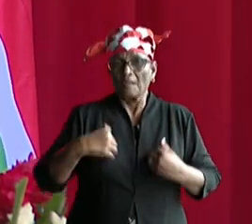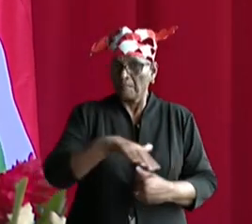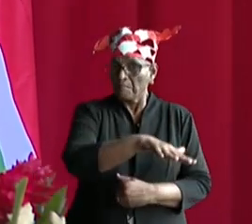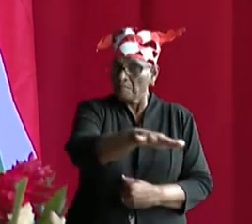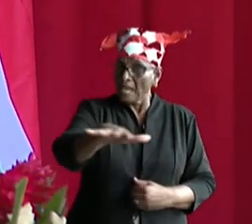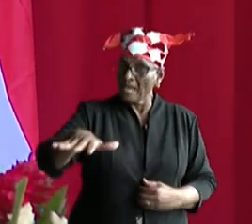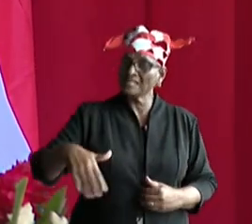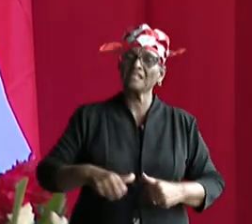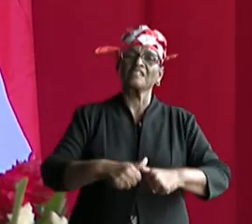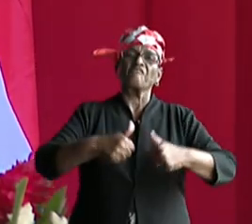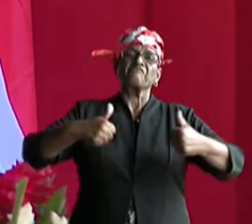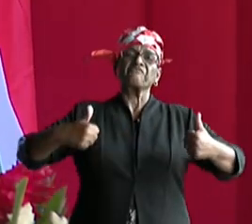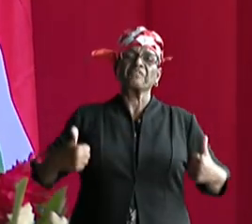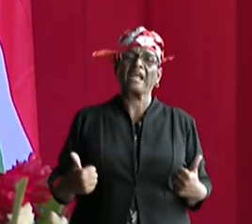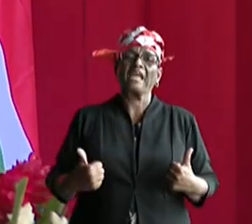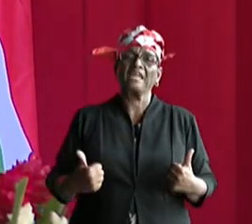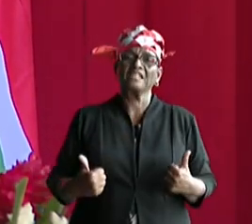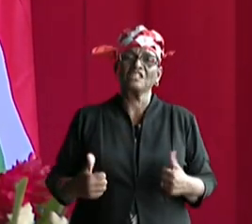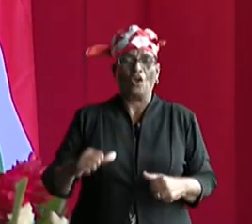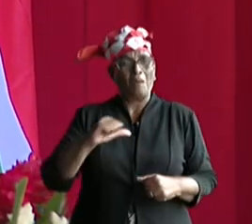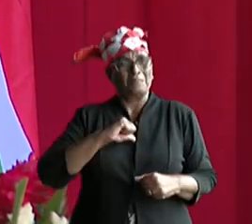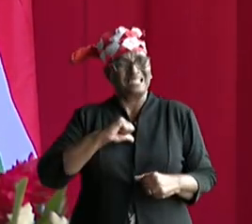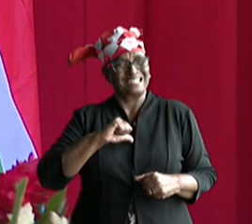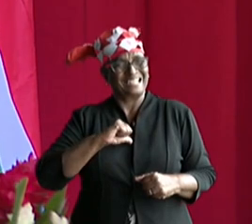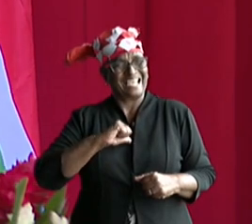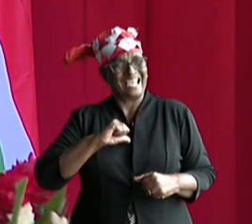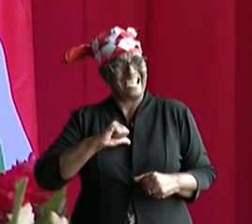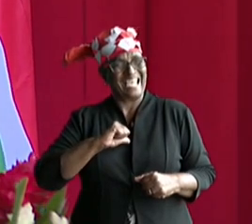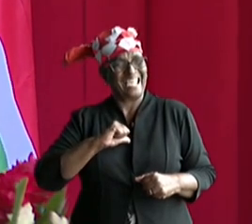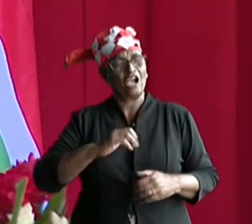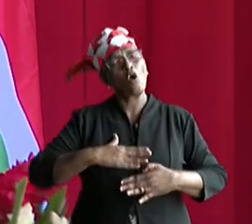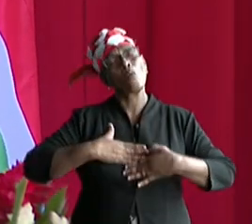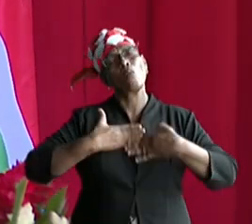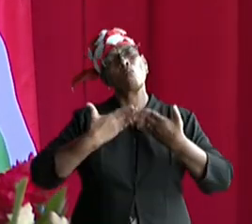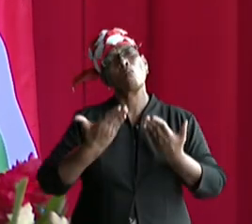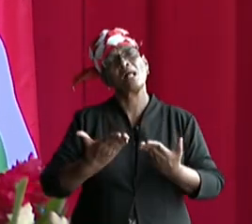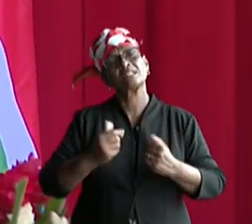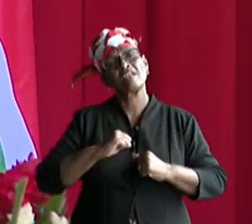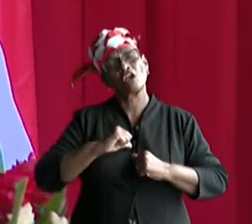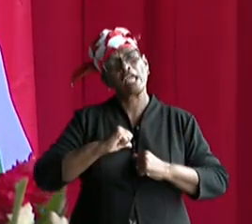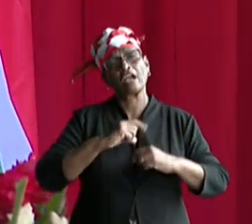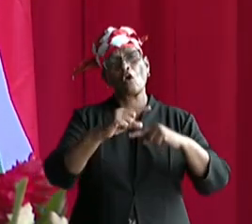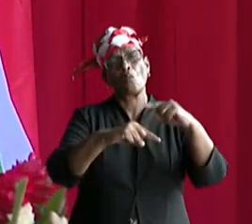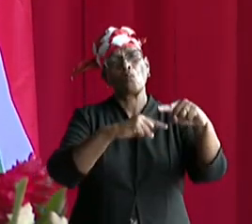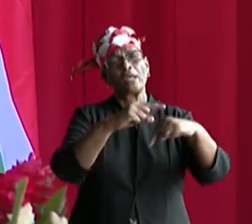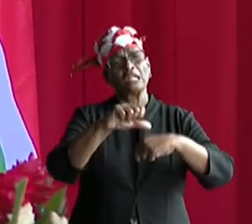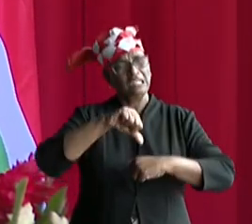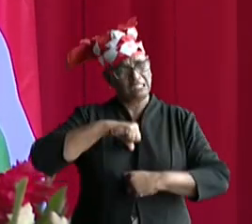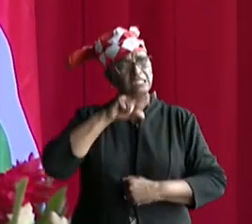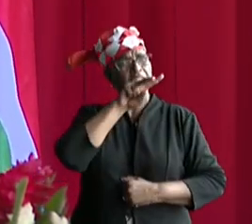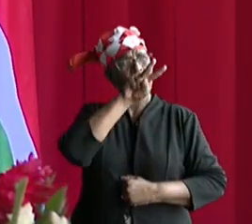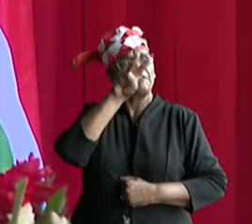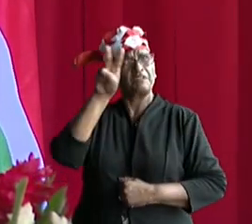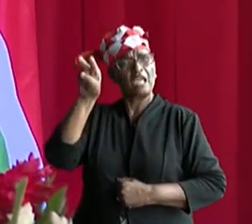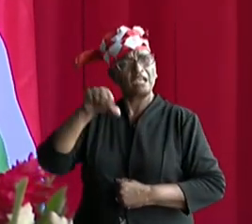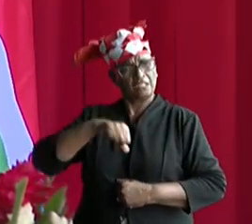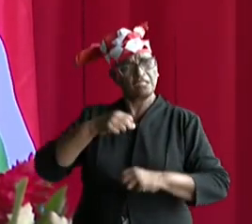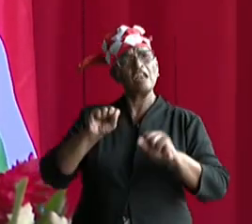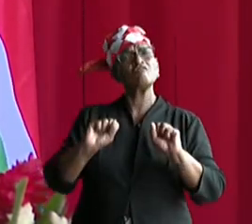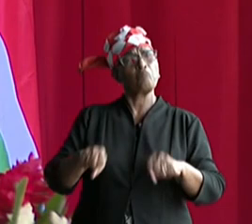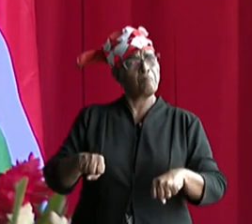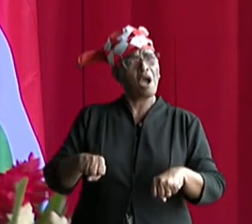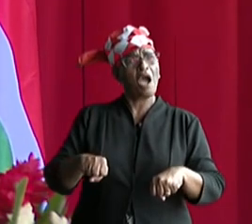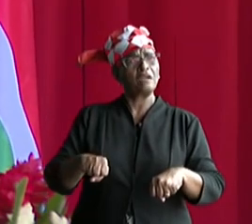verkreeg de vrijheid om te voorzien in ons eigen welzijn en ontwikkeling, naar onze eigen inzichten, zolang dit